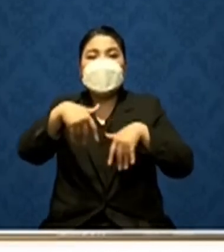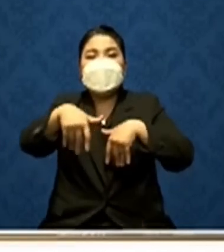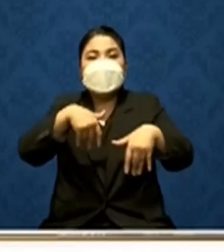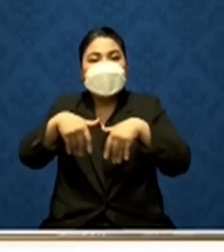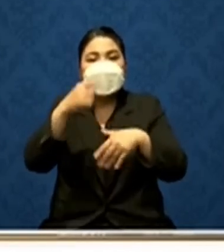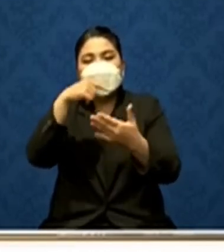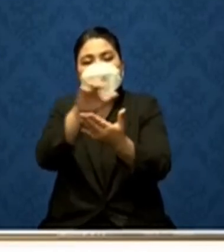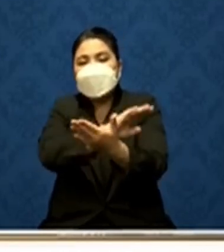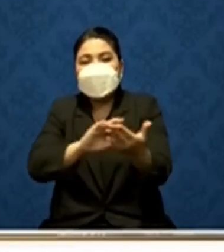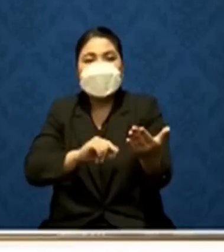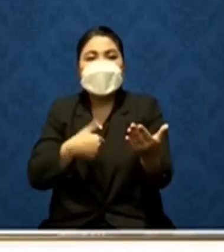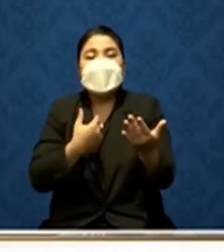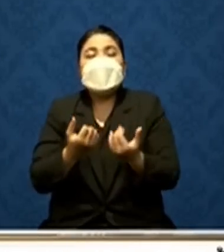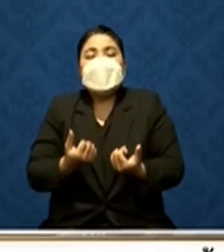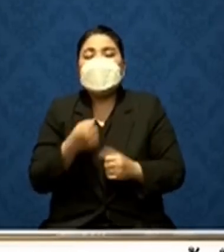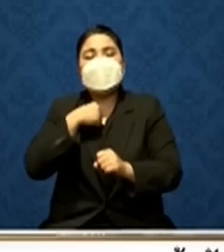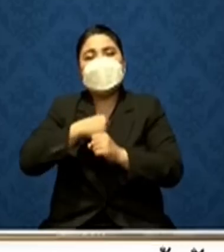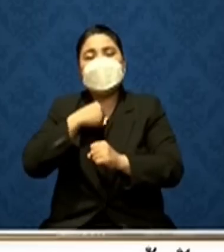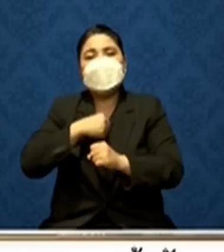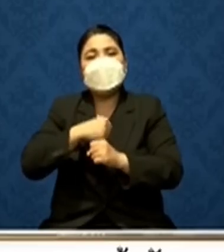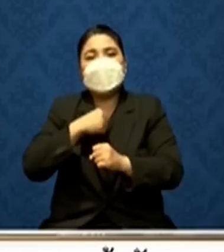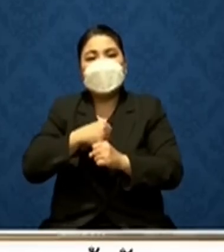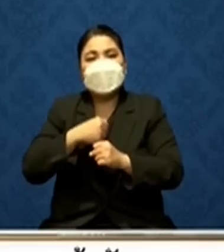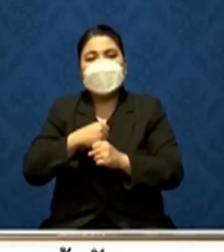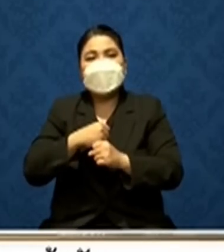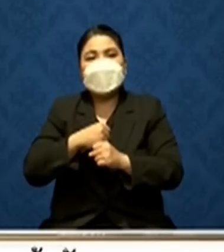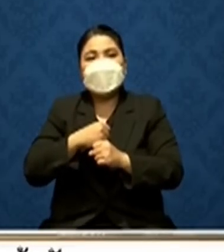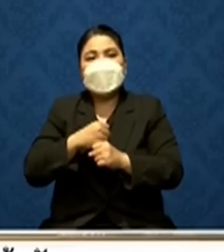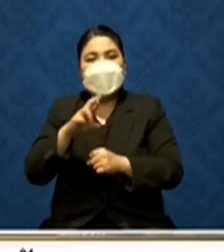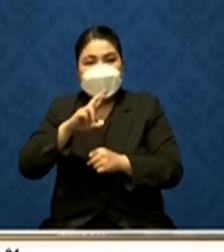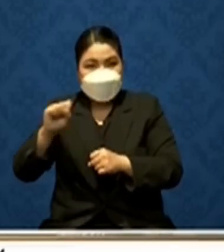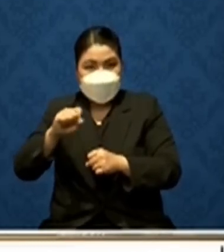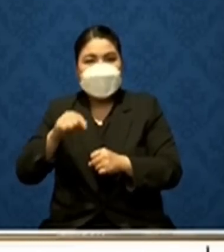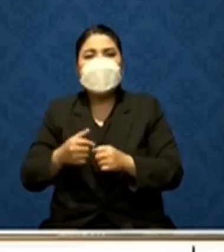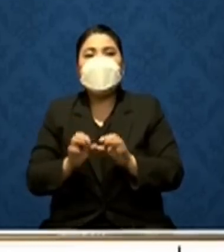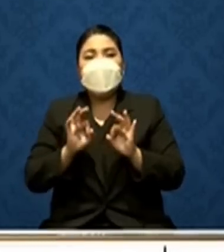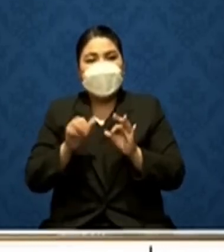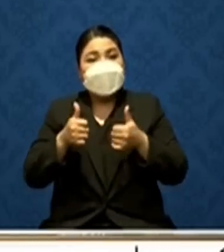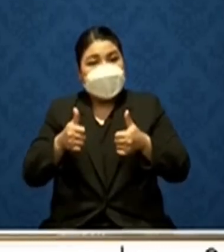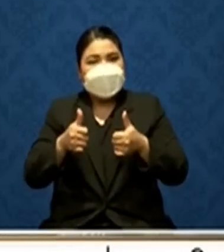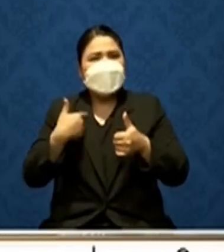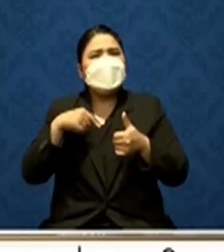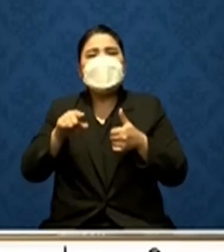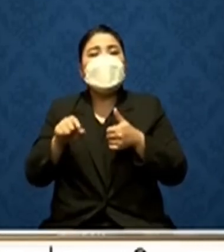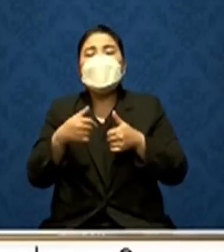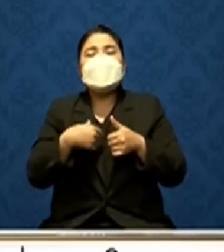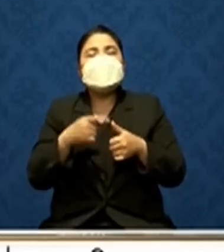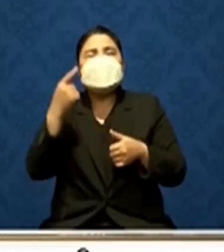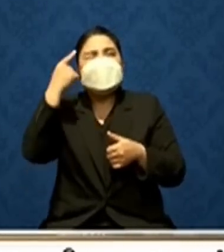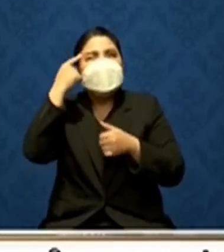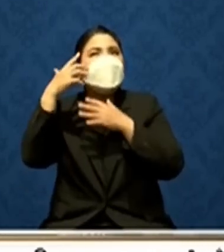การทำหน้าที่ของพวกเราในสภาผู้แทนราษฎรก็ดีก็จะเข้าสู่ภาวะปกติทุกคนจะมีความ